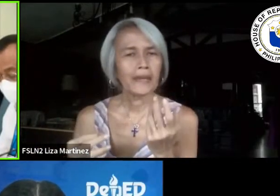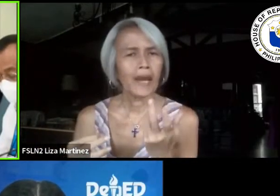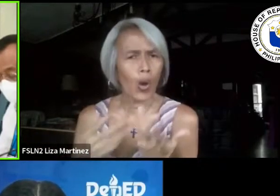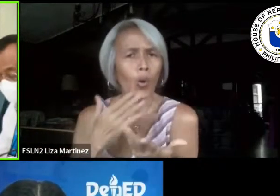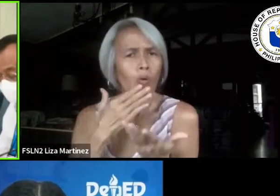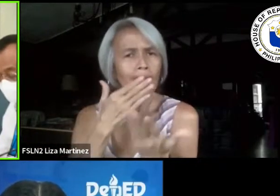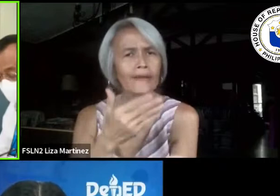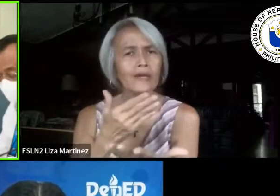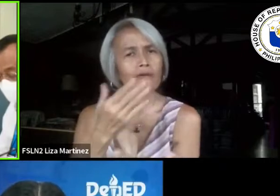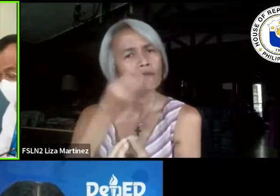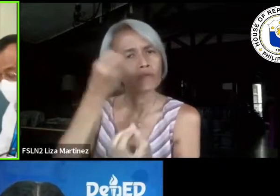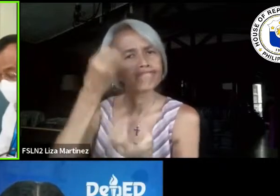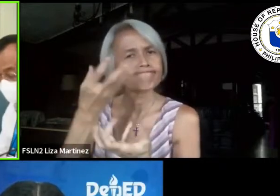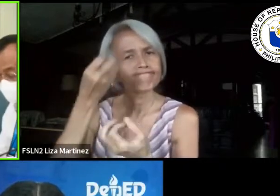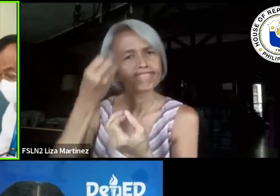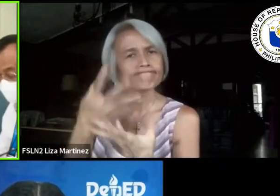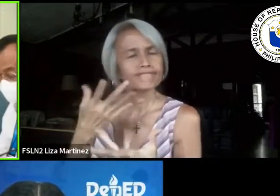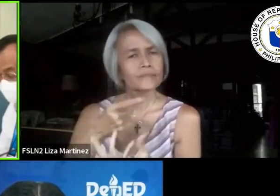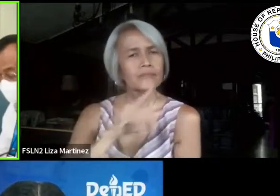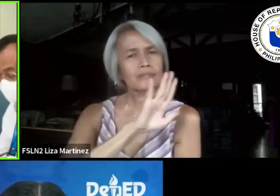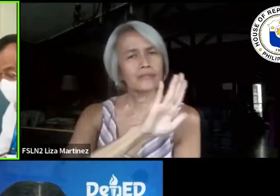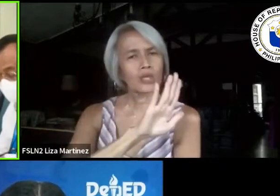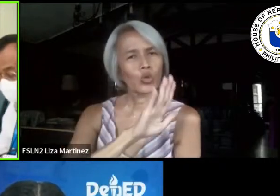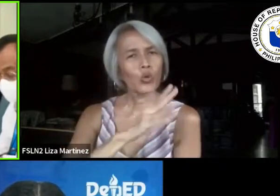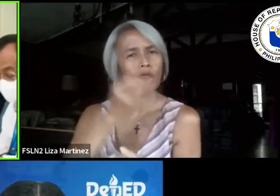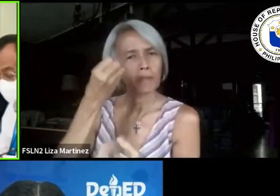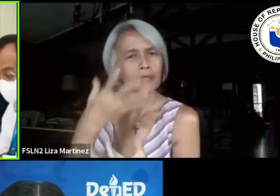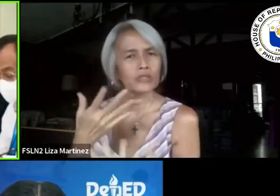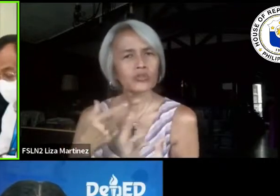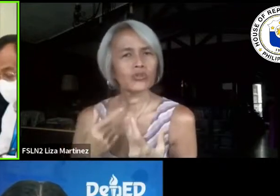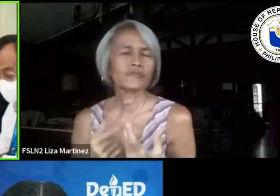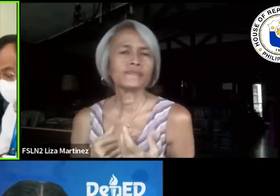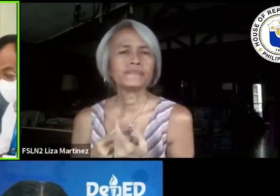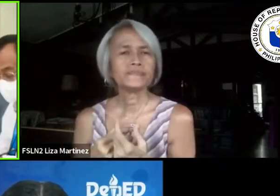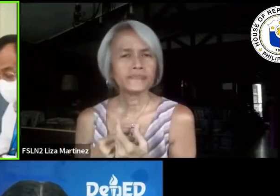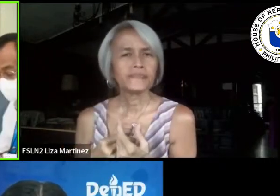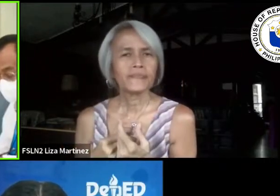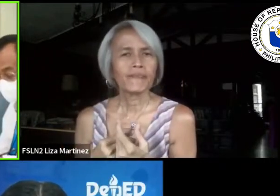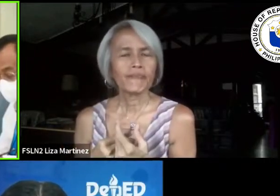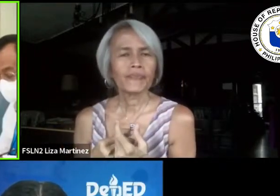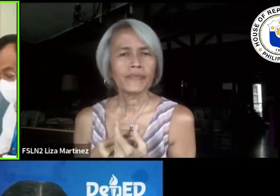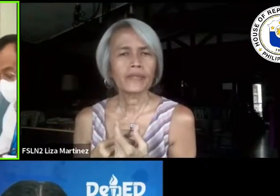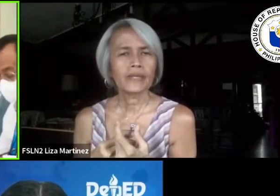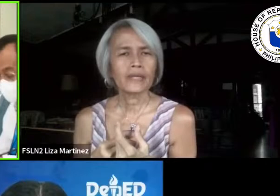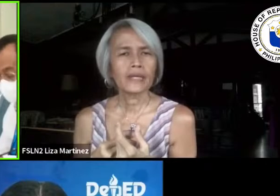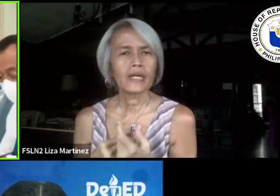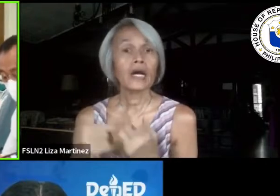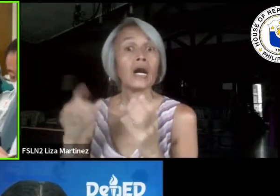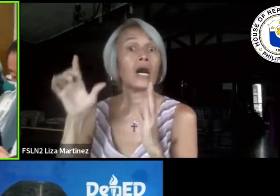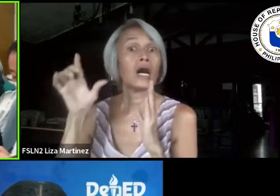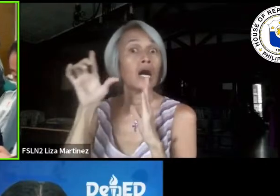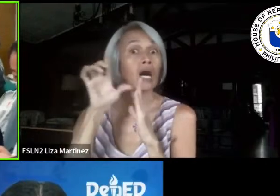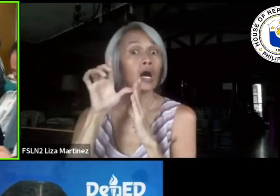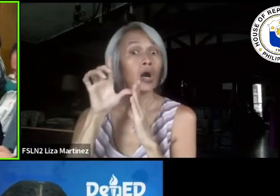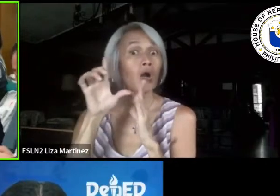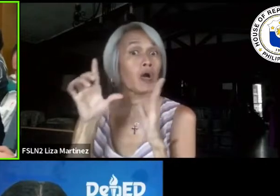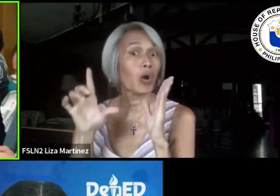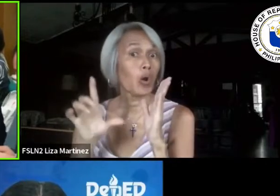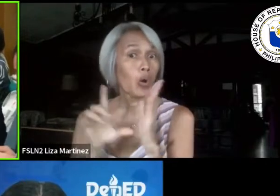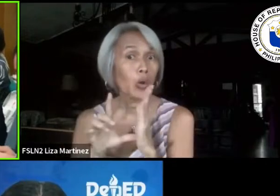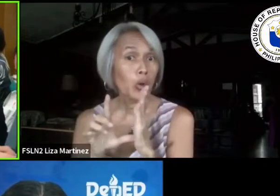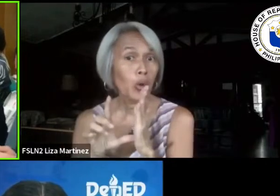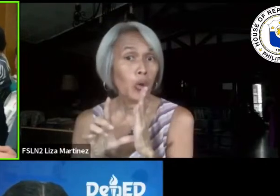informative yung mga sinasabi ng ating mga resource person. So the DO itself, Mr. Chair, tingin ko